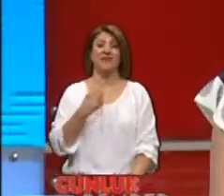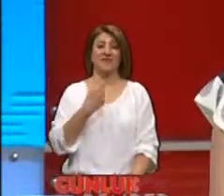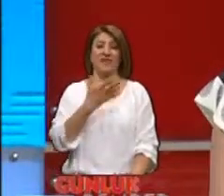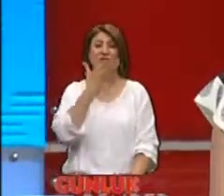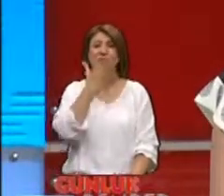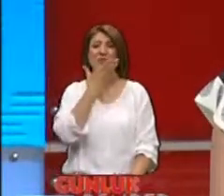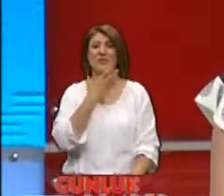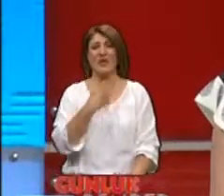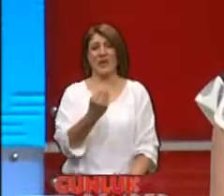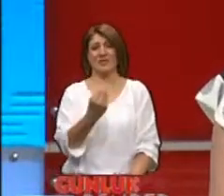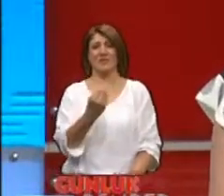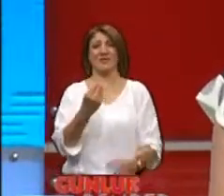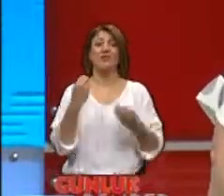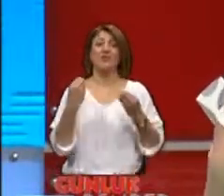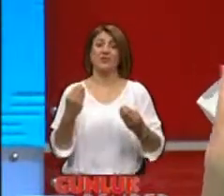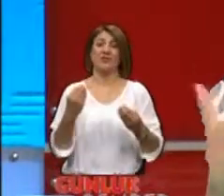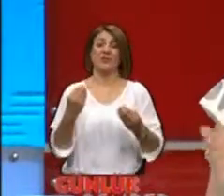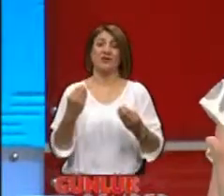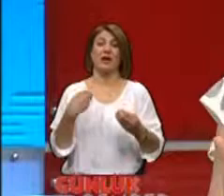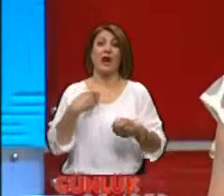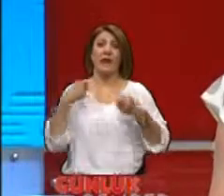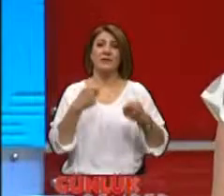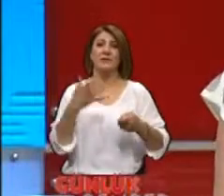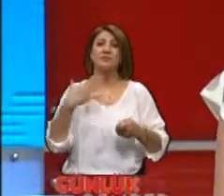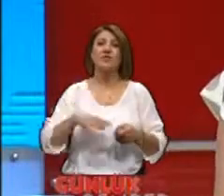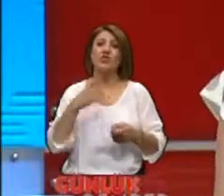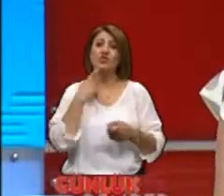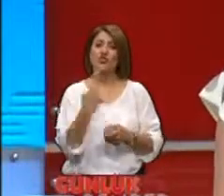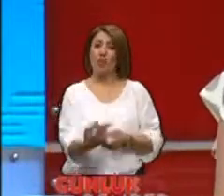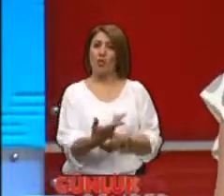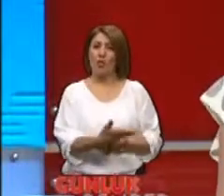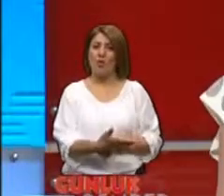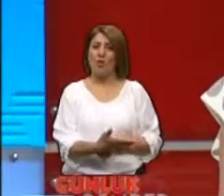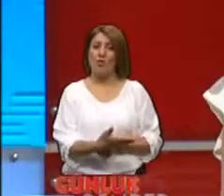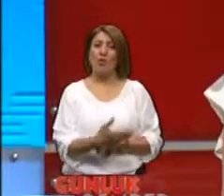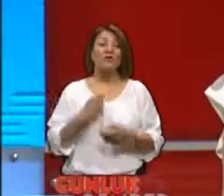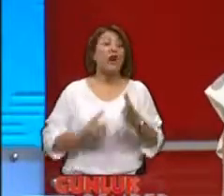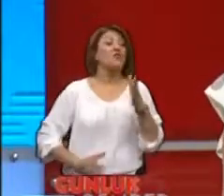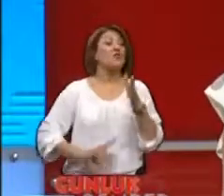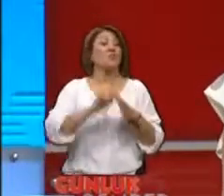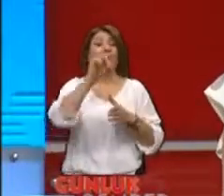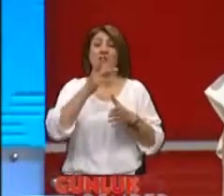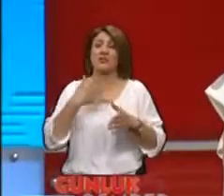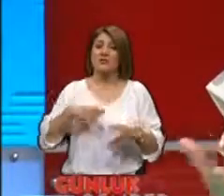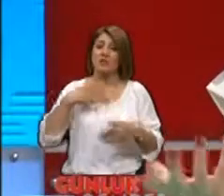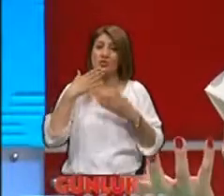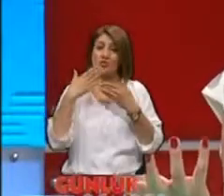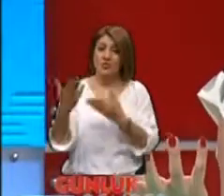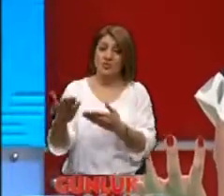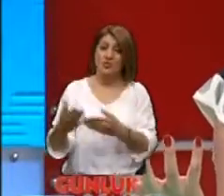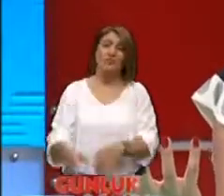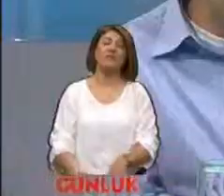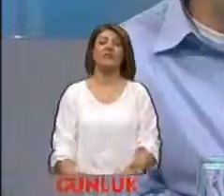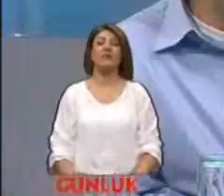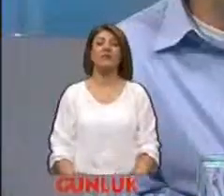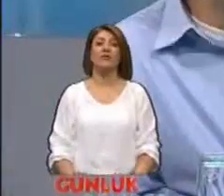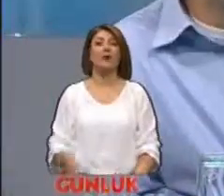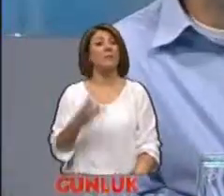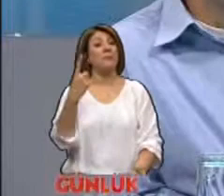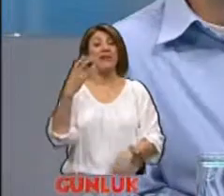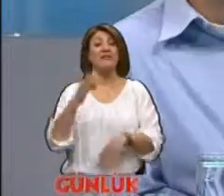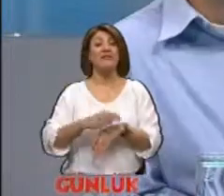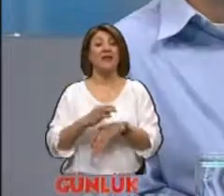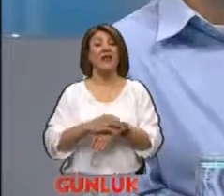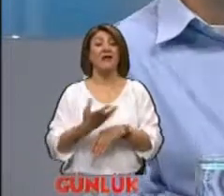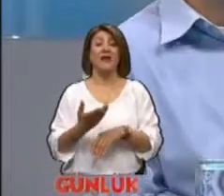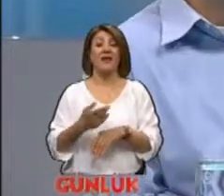güzelliğine bakar mısın? Evet. Ne güzel bak eğitim istiyoruz diyor. Daha çok başarı istiyoruz diyor. Evet ama bir dakikadır niye bana iltifat